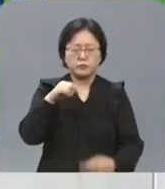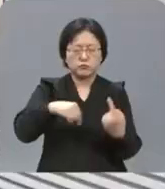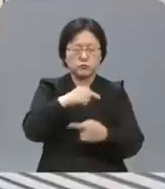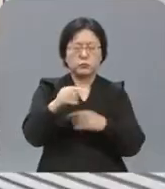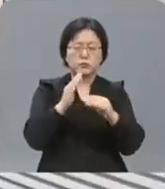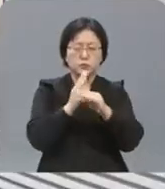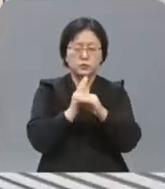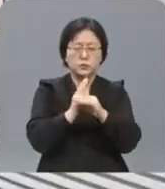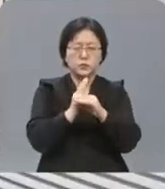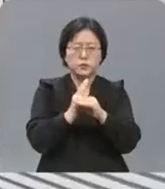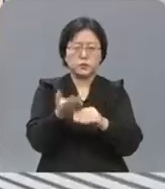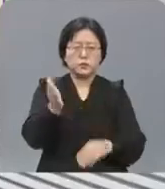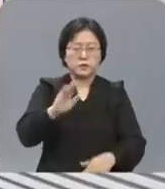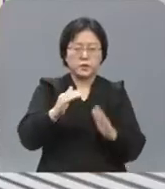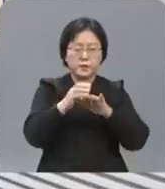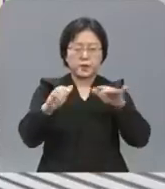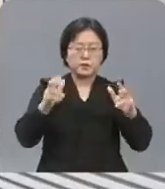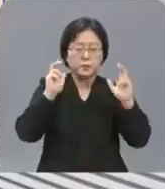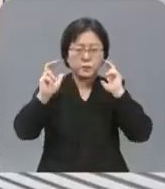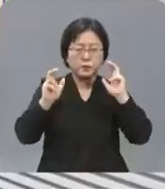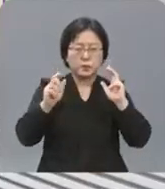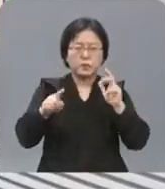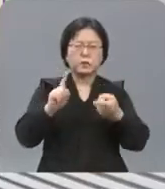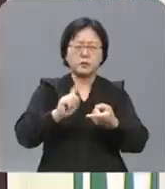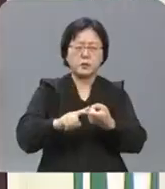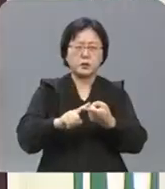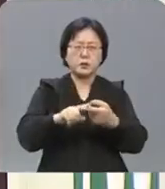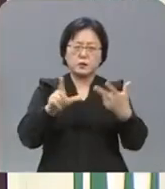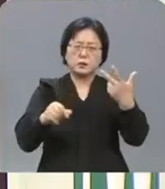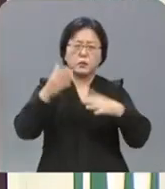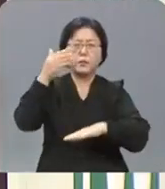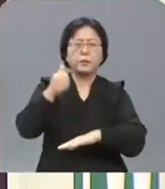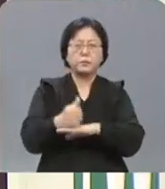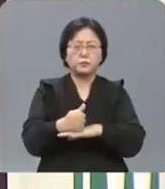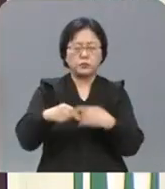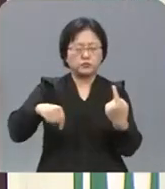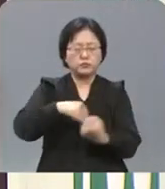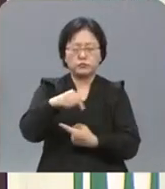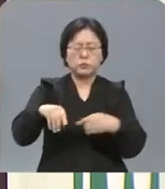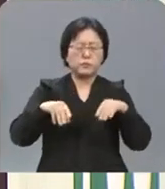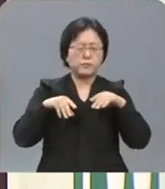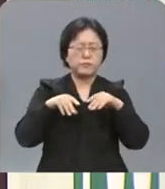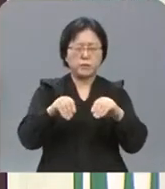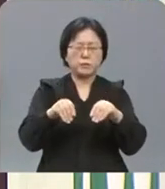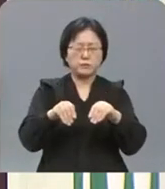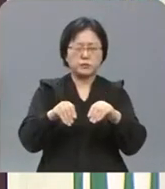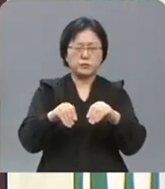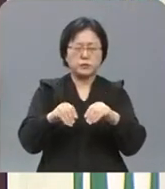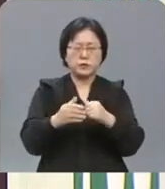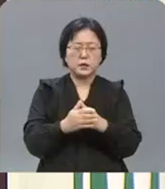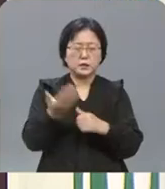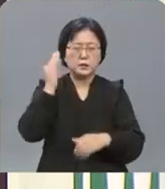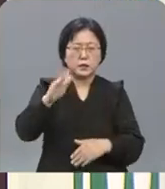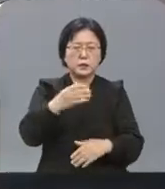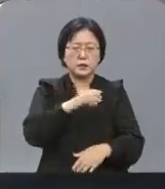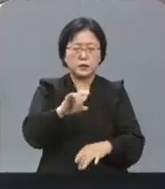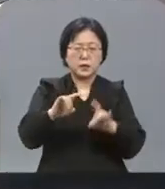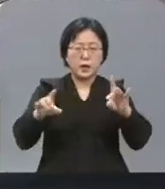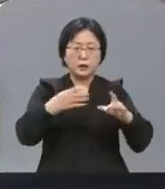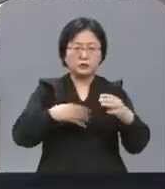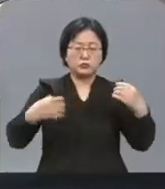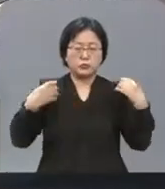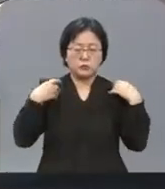중입니다. 그런데 마을버스 업체들은 이마저도 다음 달 말부터는 운행을 하기 어려운 형편이라며 최근 각